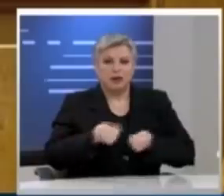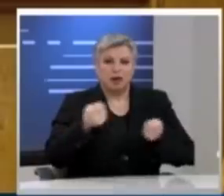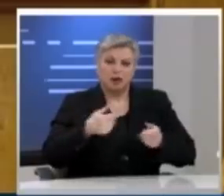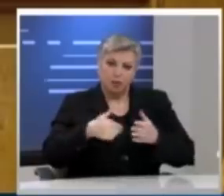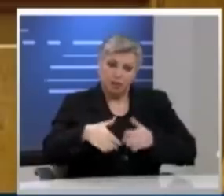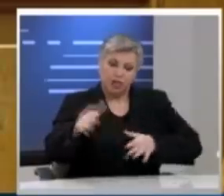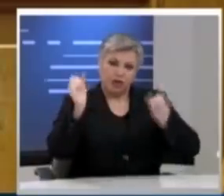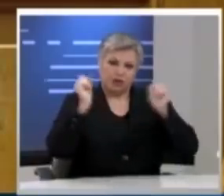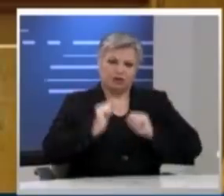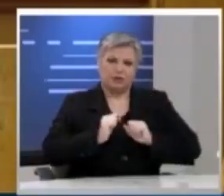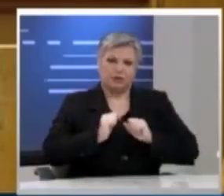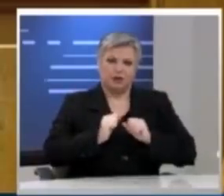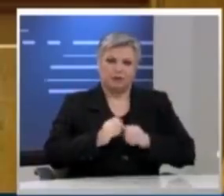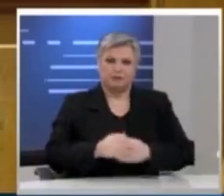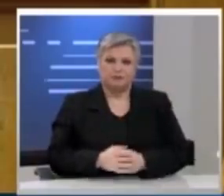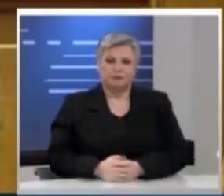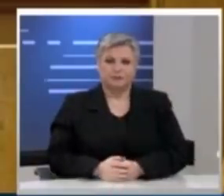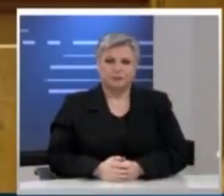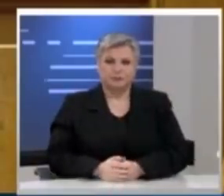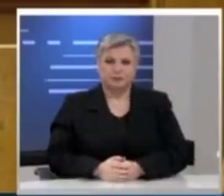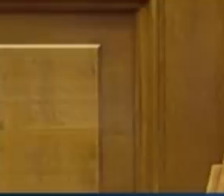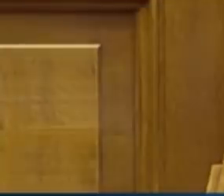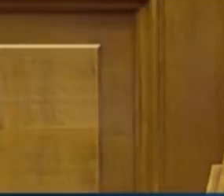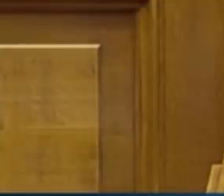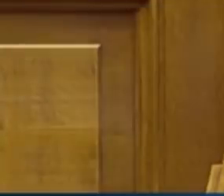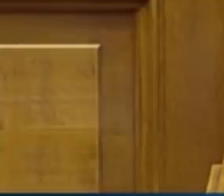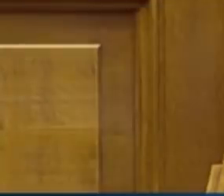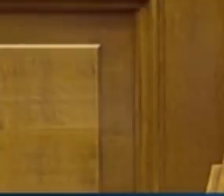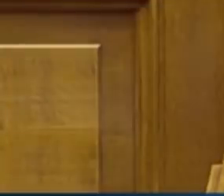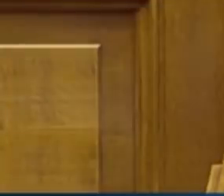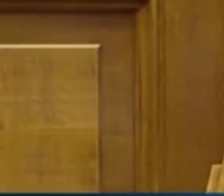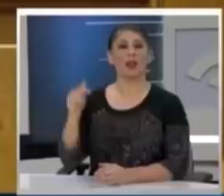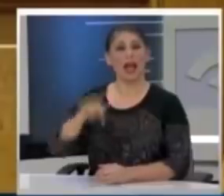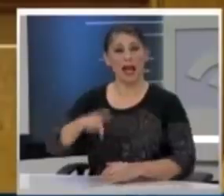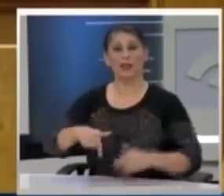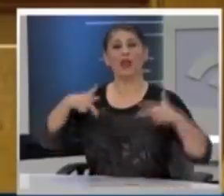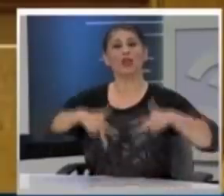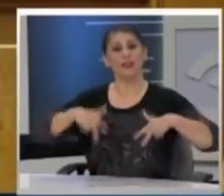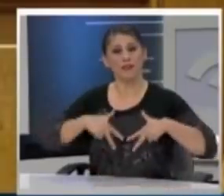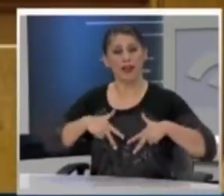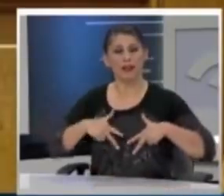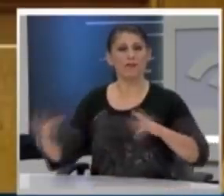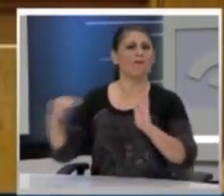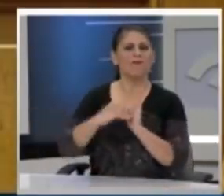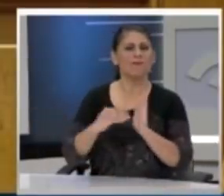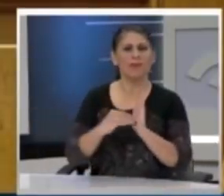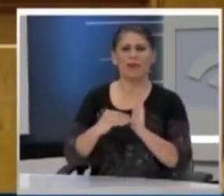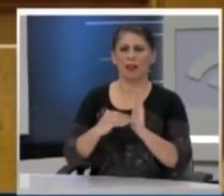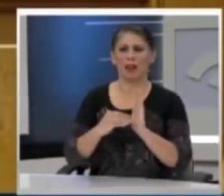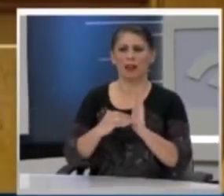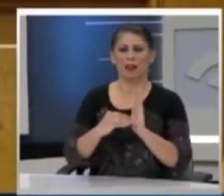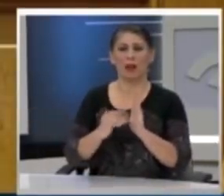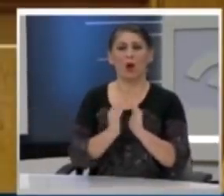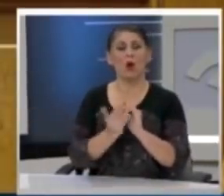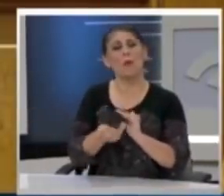επίπεδα αλλά εδώ η κυβέρνηση έχει βάλλει πλέον στα τα γεμάτα στην ατζέντα και τα